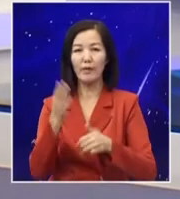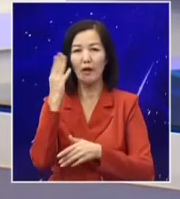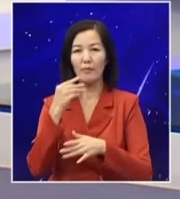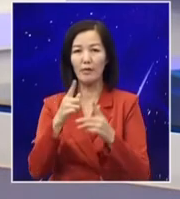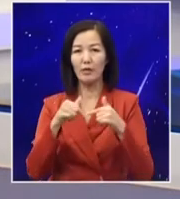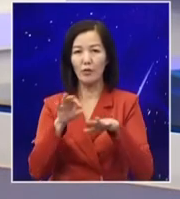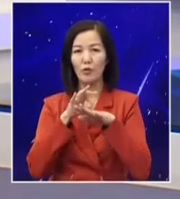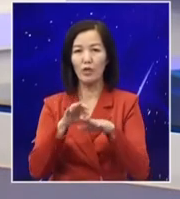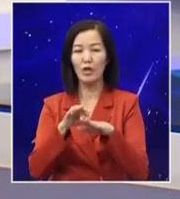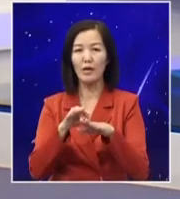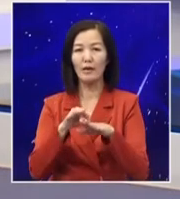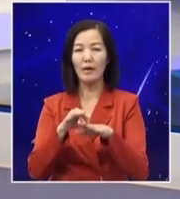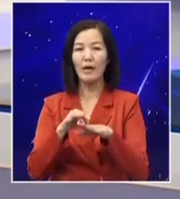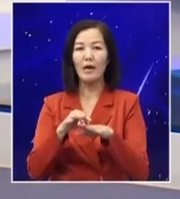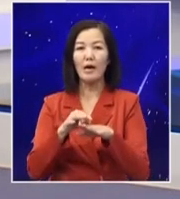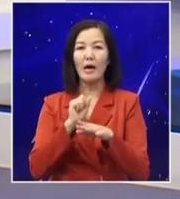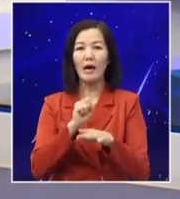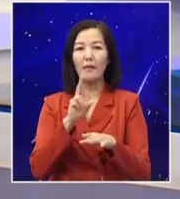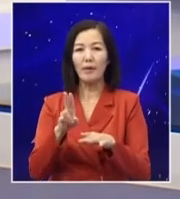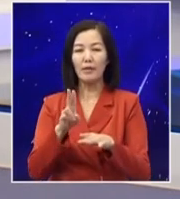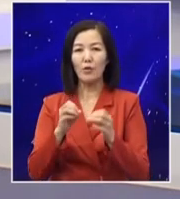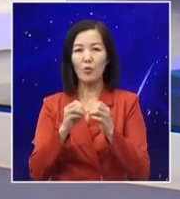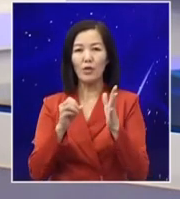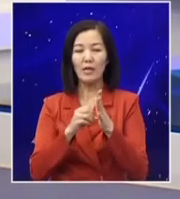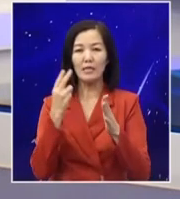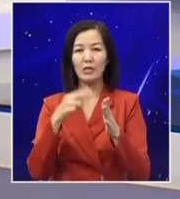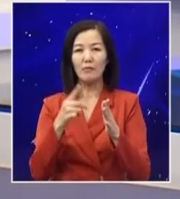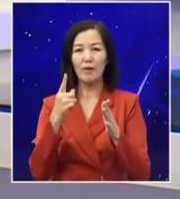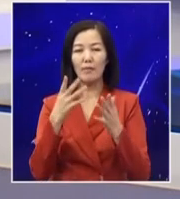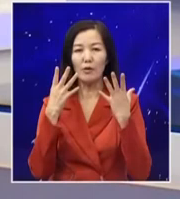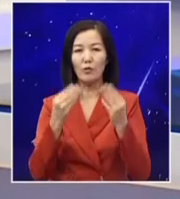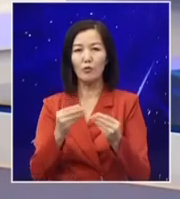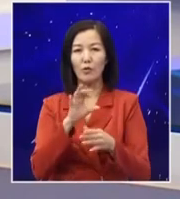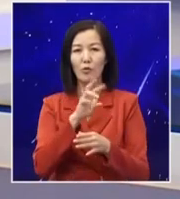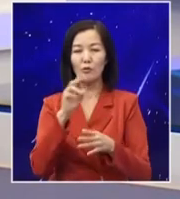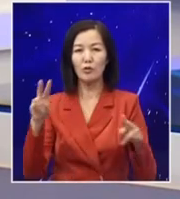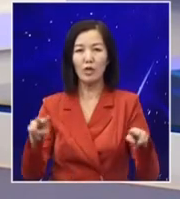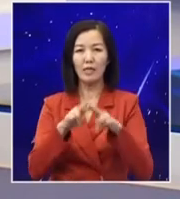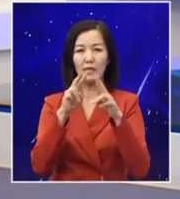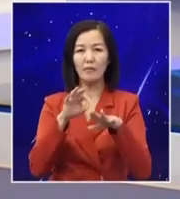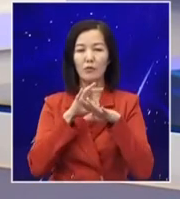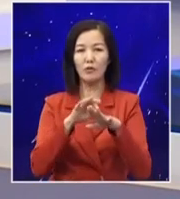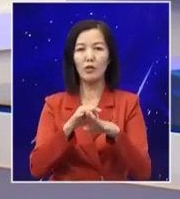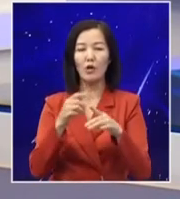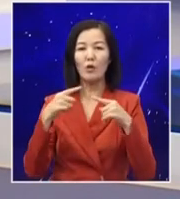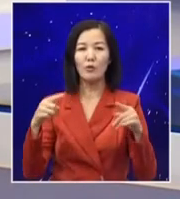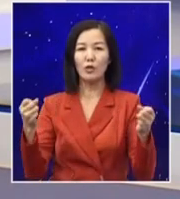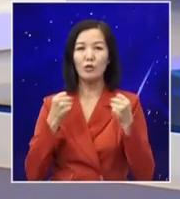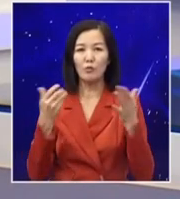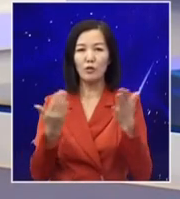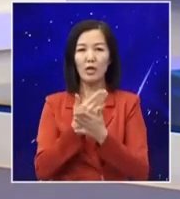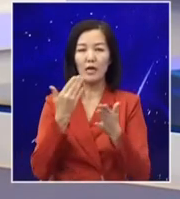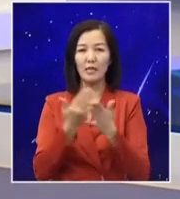Алматыда ұйымдастырылады. Құрлық біріншілігі ақпанның 16 мен 21 күні күндері оңтүстік Астанамызда өтеді. Өзге де спорт